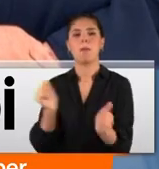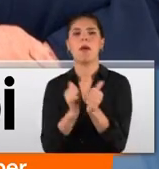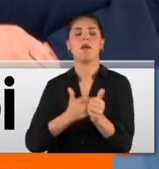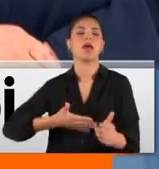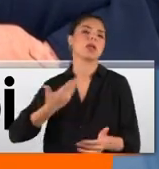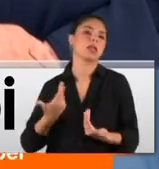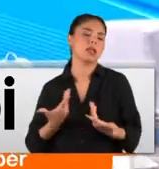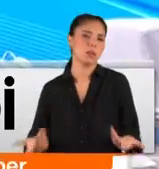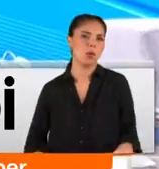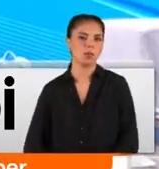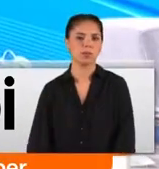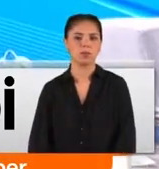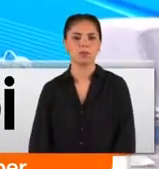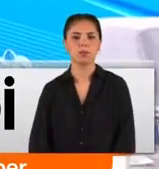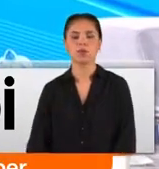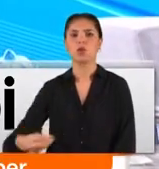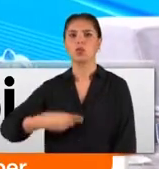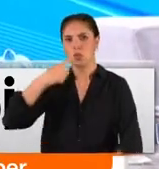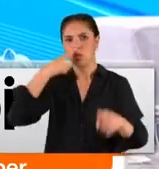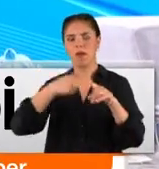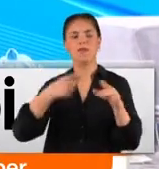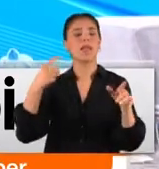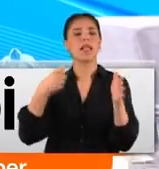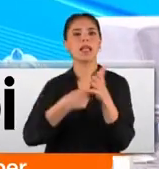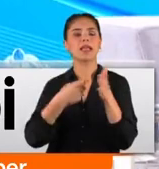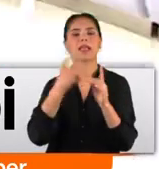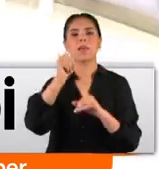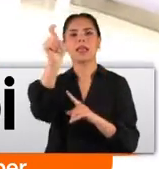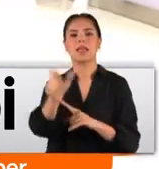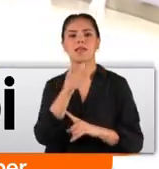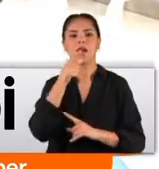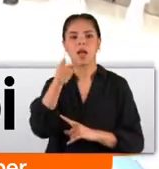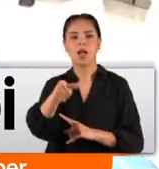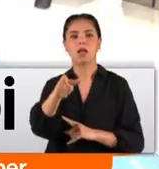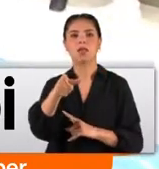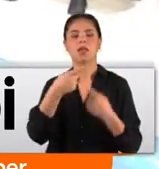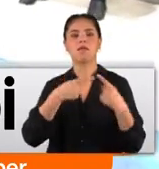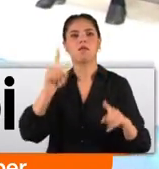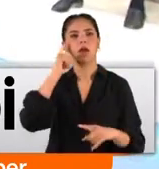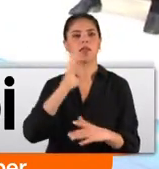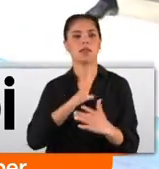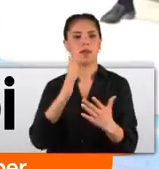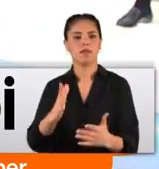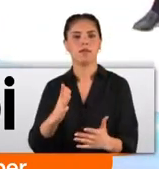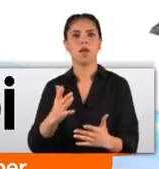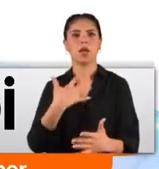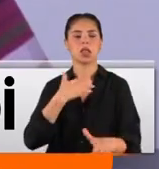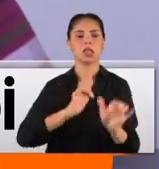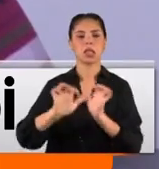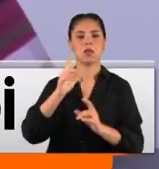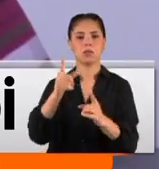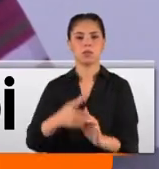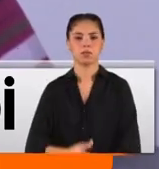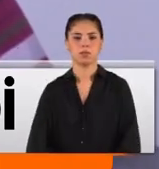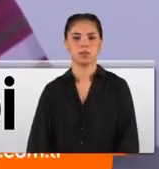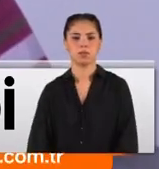olmak istemiyorum. Suçlamaların odağındaki isim İrfan Tarhan'sa söylentilerin aksini iddia ediyordu. Kendini böyle savundu. O